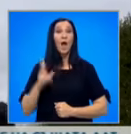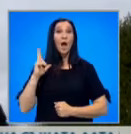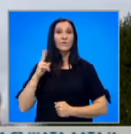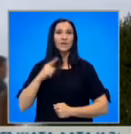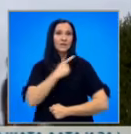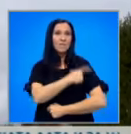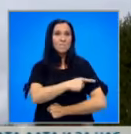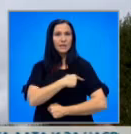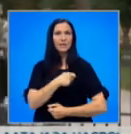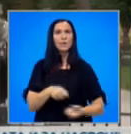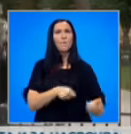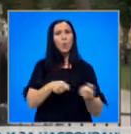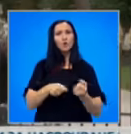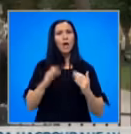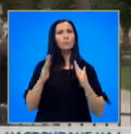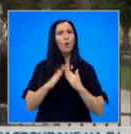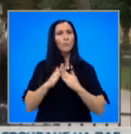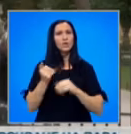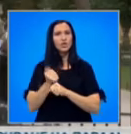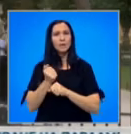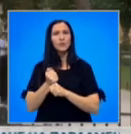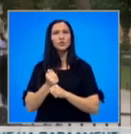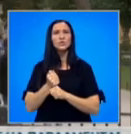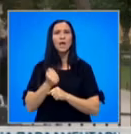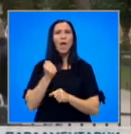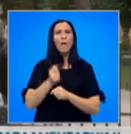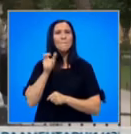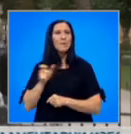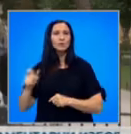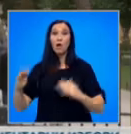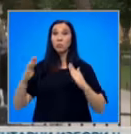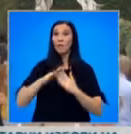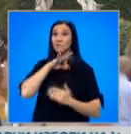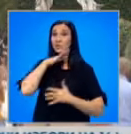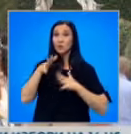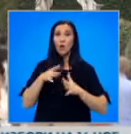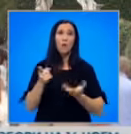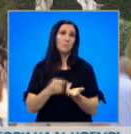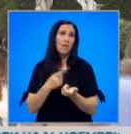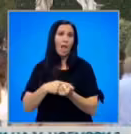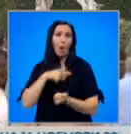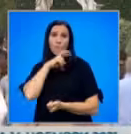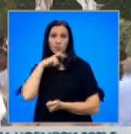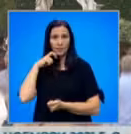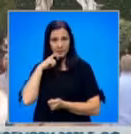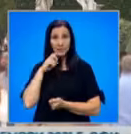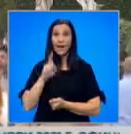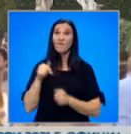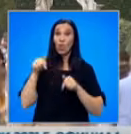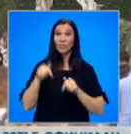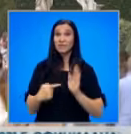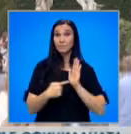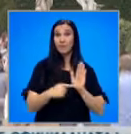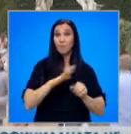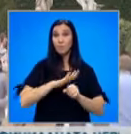Френските медици, пожарникари, домашни работници, персонал в домове за възрастни хора и някои жандармеристи трябва от днес да представят